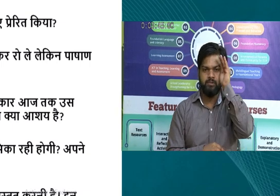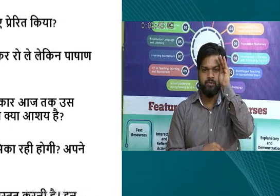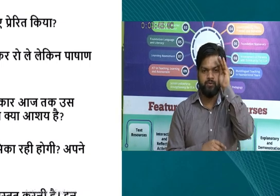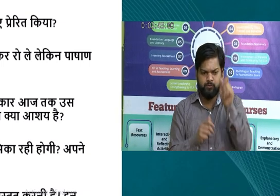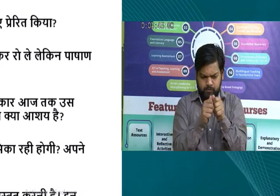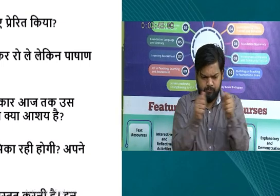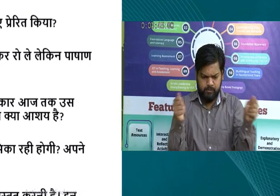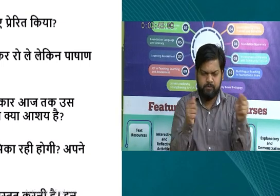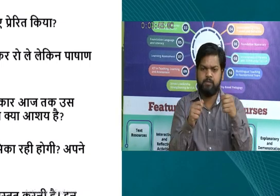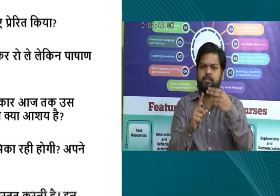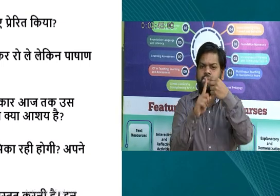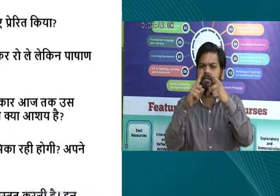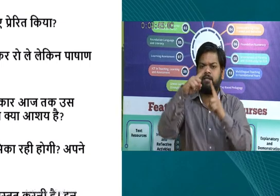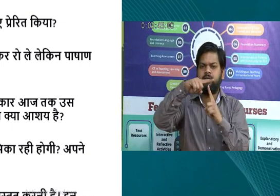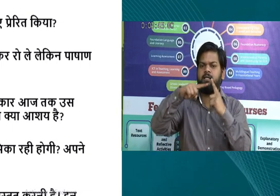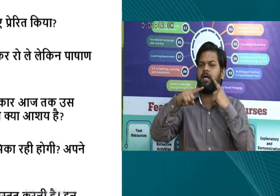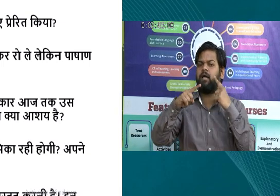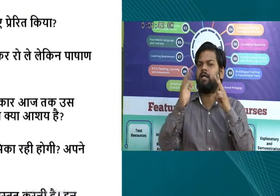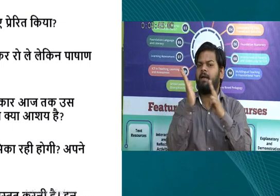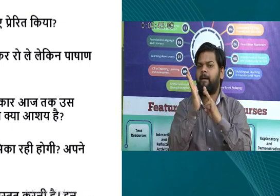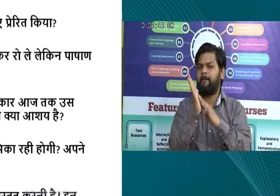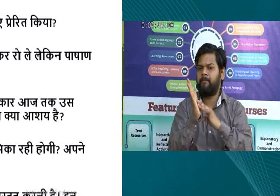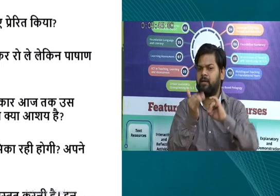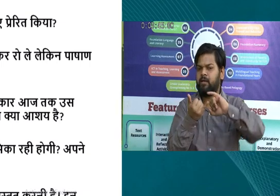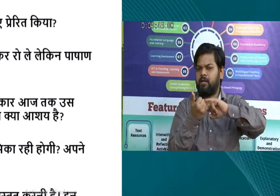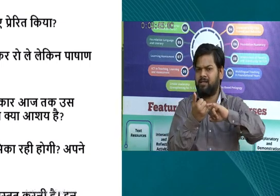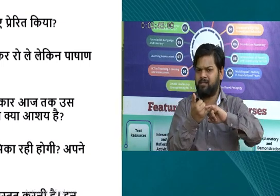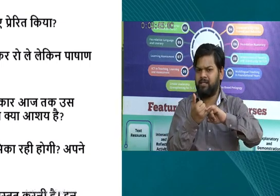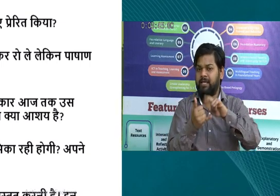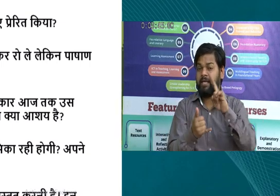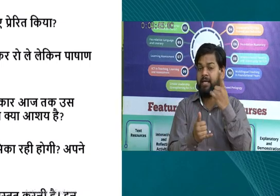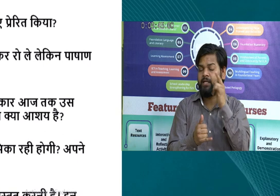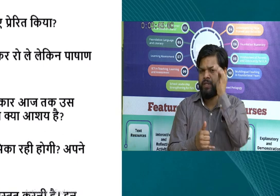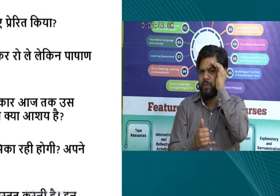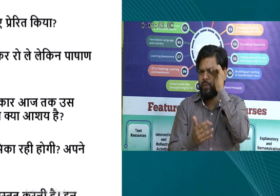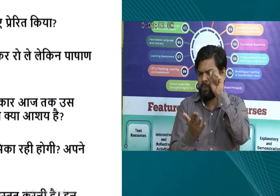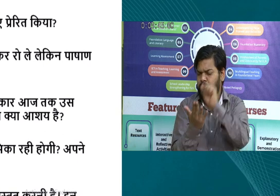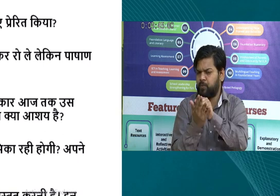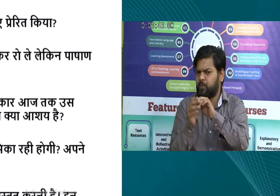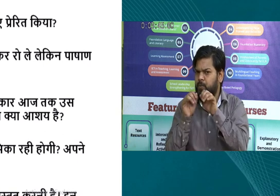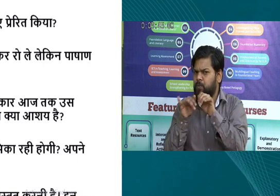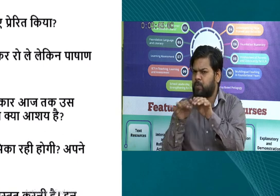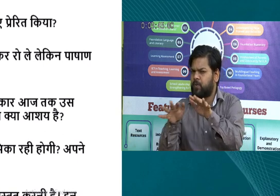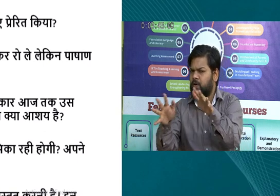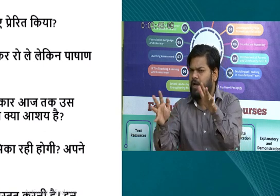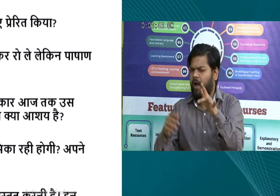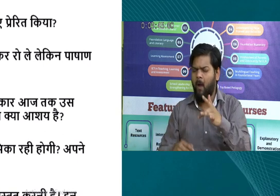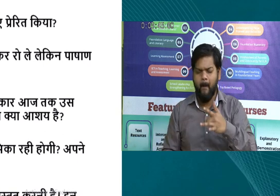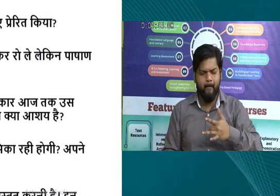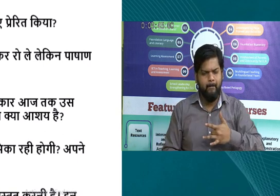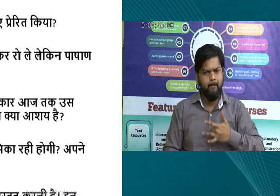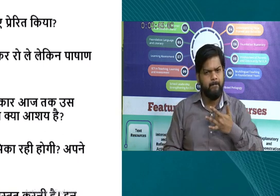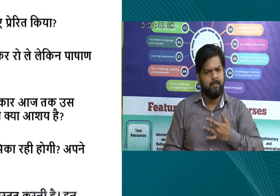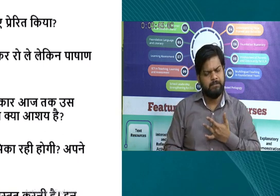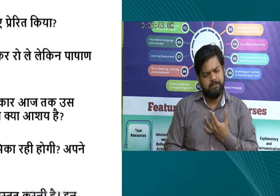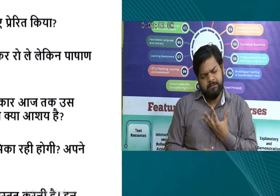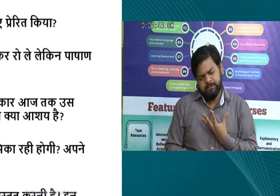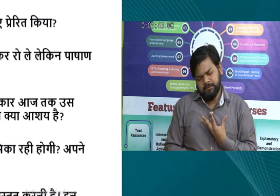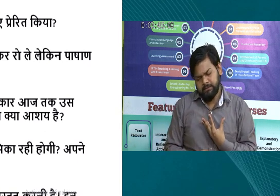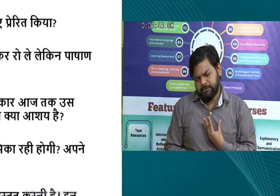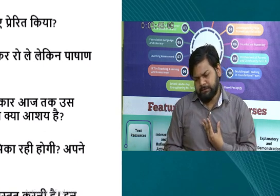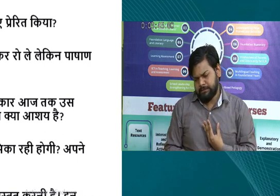ब्रिटेन में था उसमें उसमें यह खबर छुपी थी कौन सी खबर छुपी थी बड़े दुख का विषय